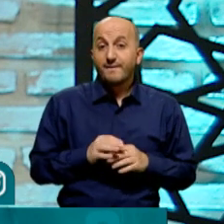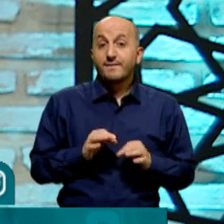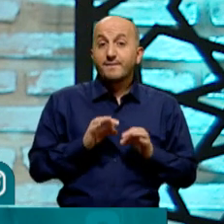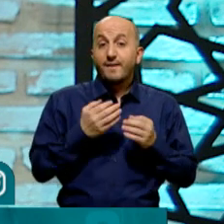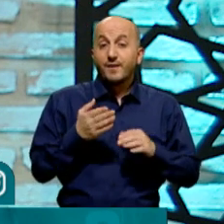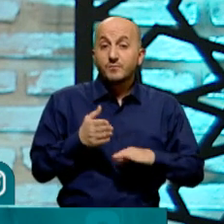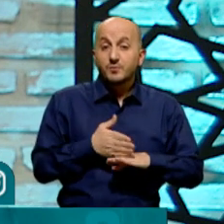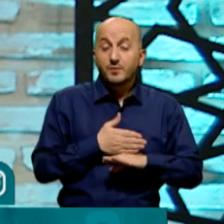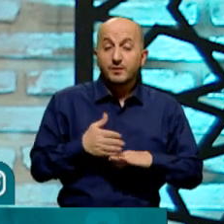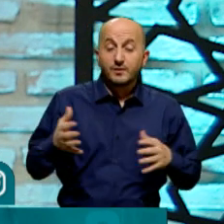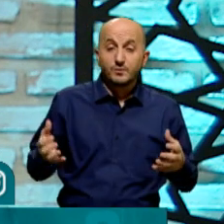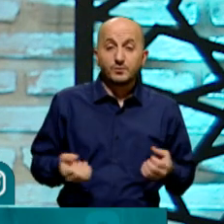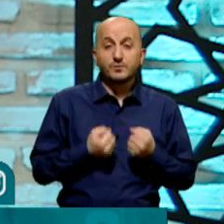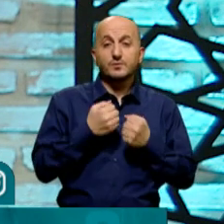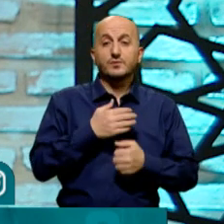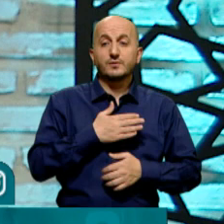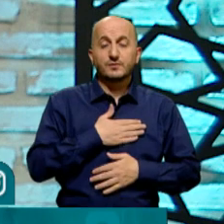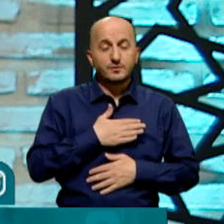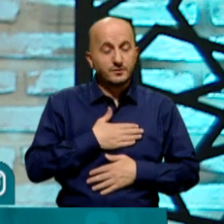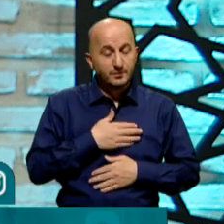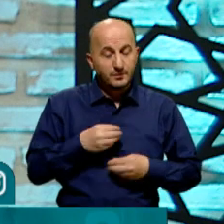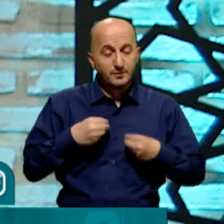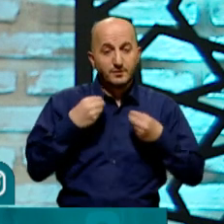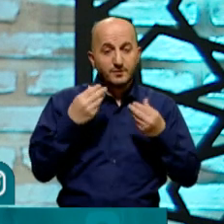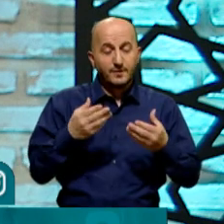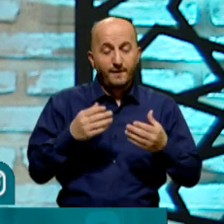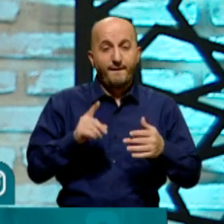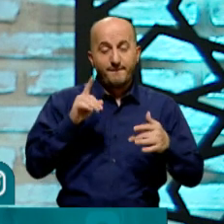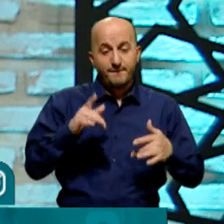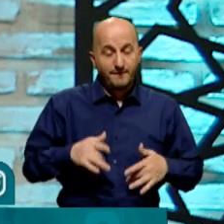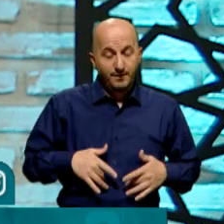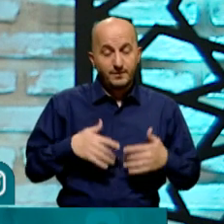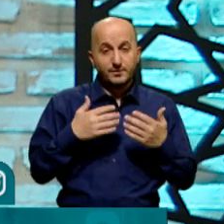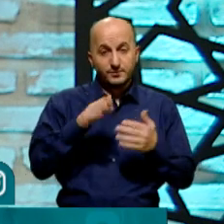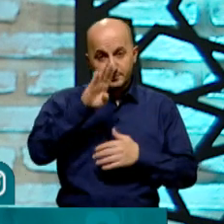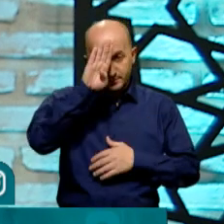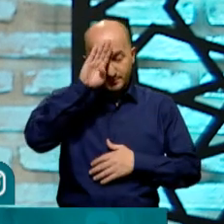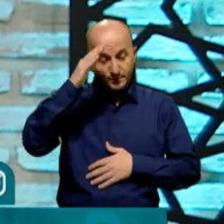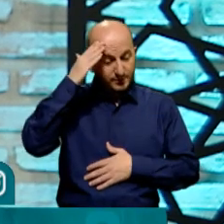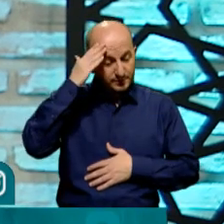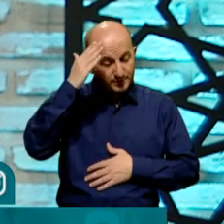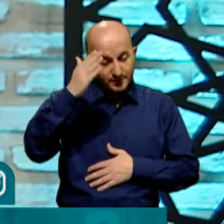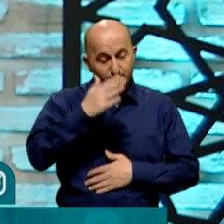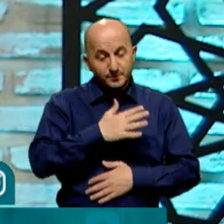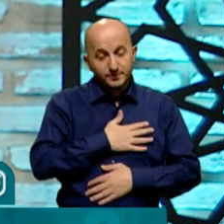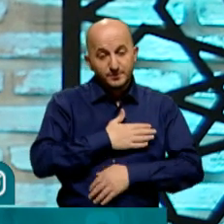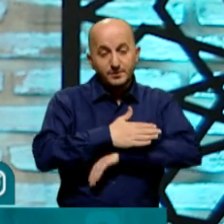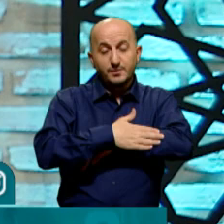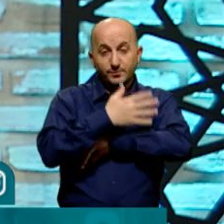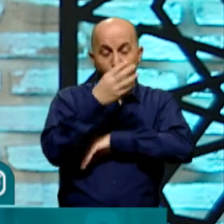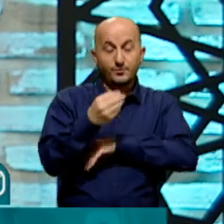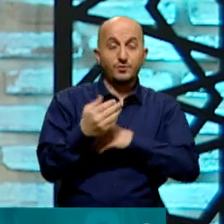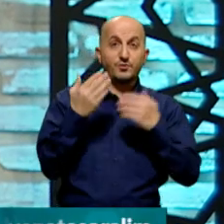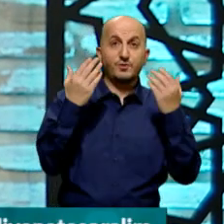malda kurtuluruz? Eyvallah. Saygılarımla evet. Arz ederim. Allah saygı bizden. Allah razı olsun. İstanbul'a selam olsun Rabbim. Sizin de yardımcınız olsun